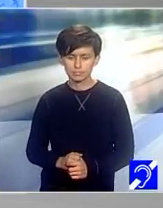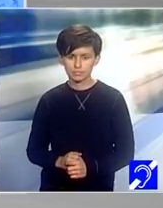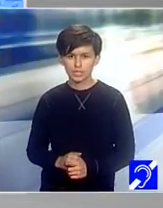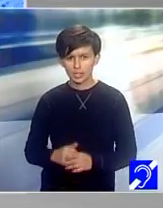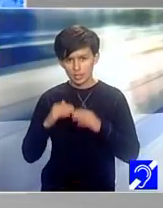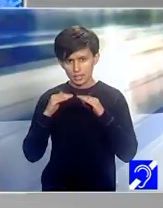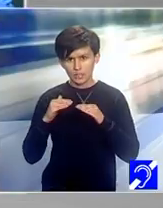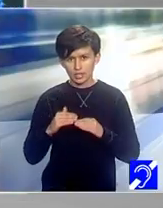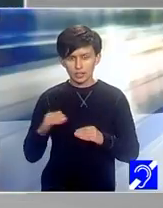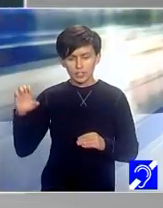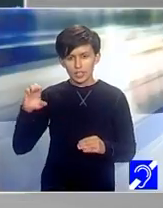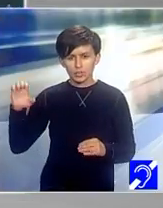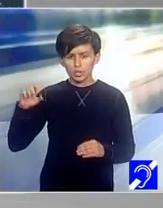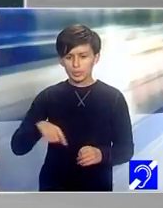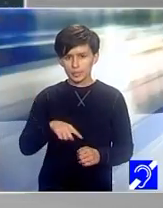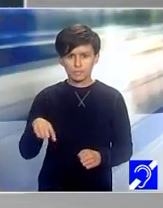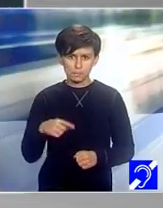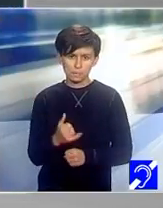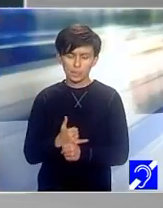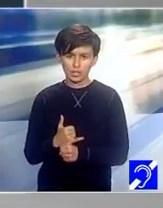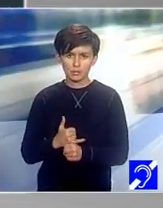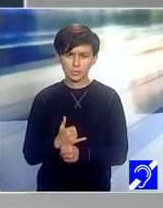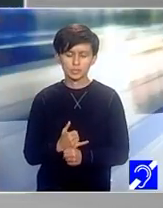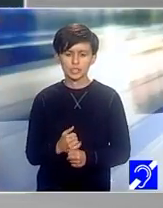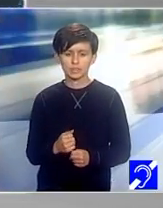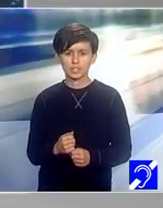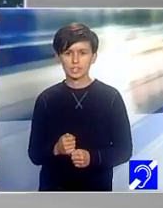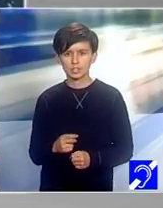La nivel european noi observasem că